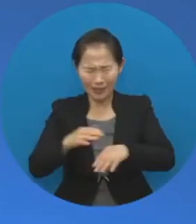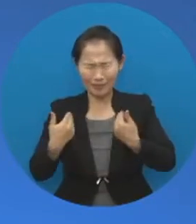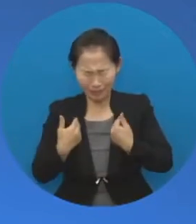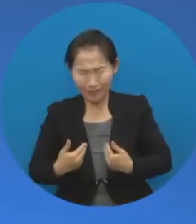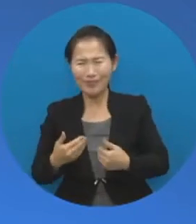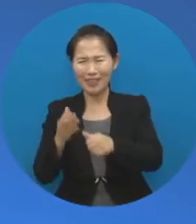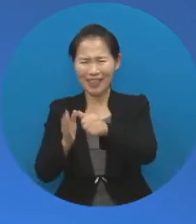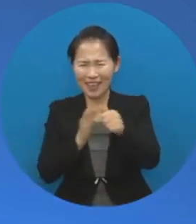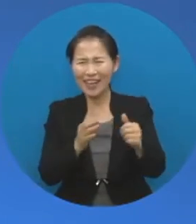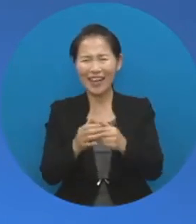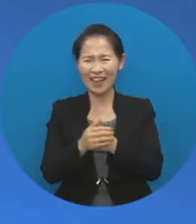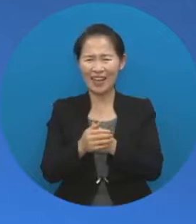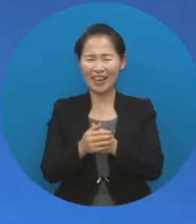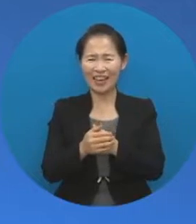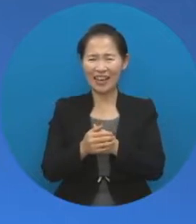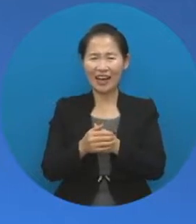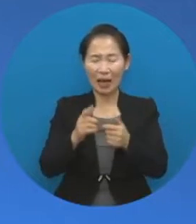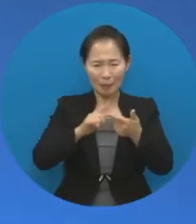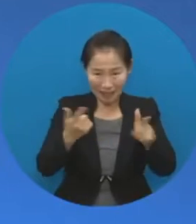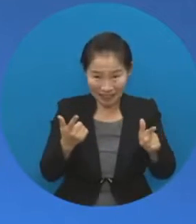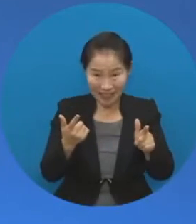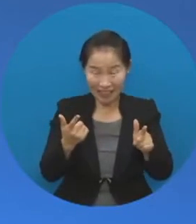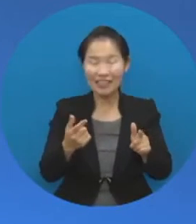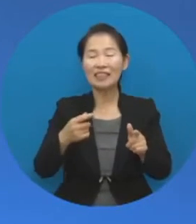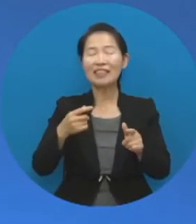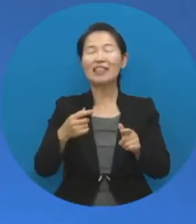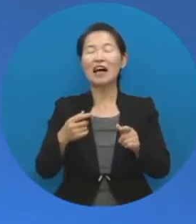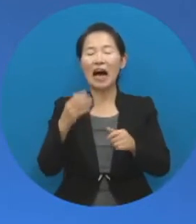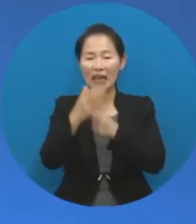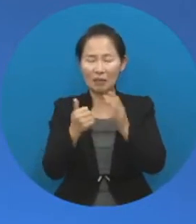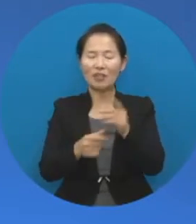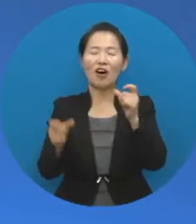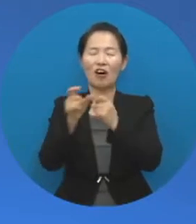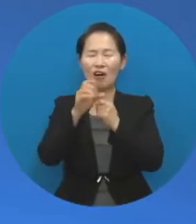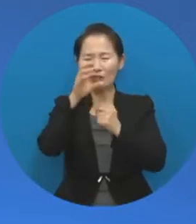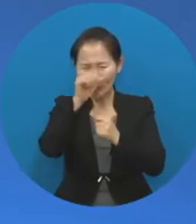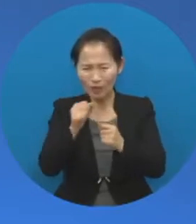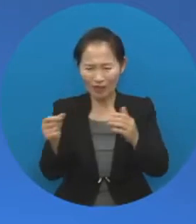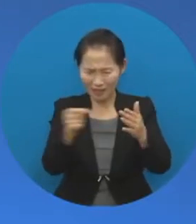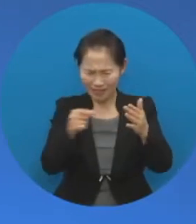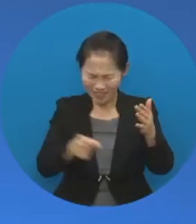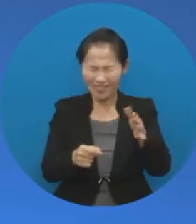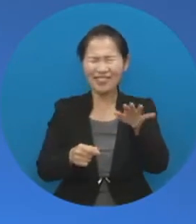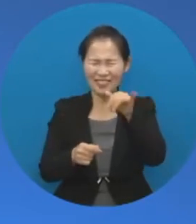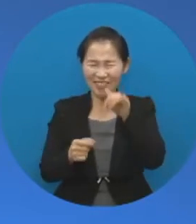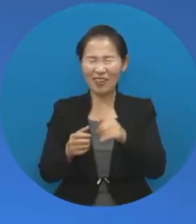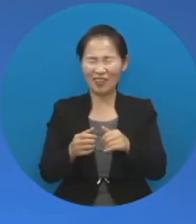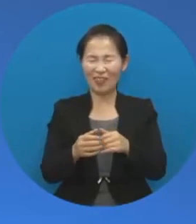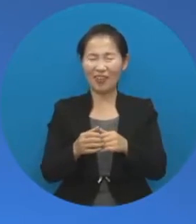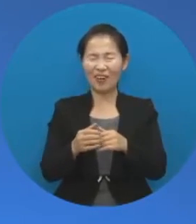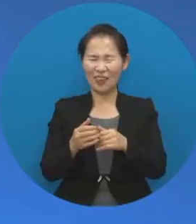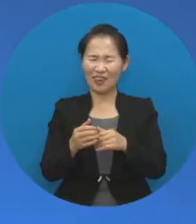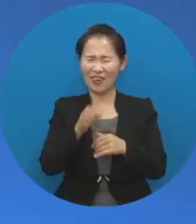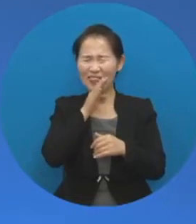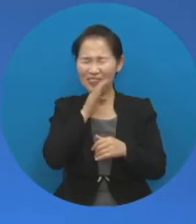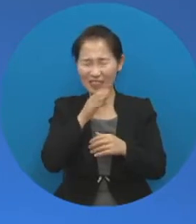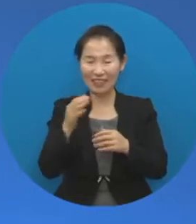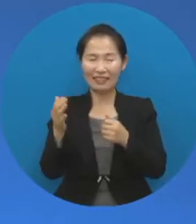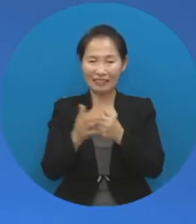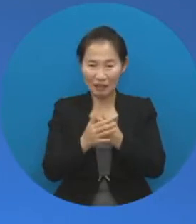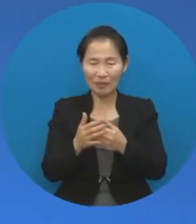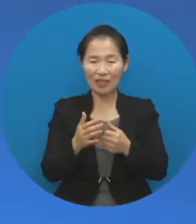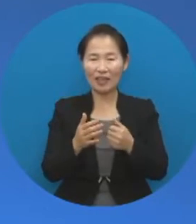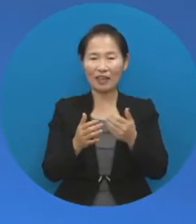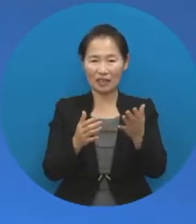리스트는 안 맞는 거는 하나님이 더 좋은 걸로 주시는 걸로 하시면 되는데 근데 두 개가 안 맞았던 게 결정적인 게 이제 제가 한 세 살